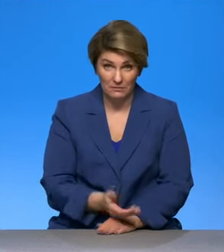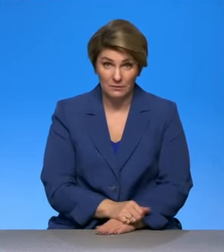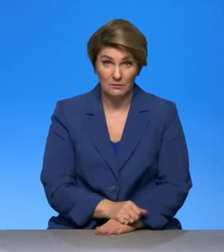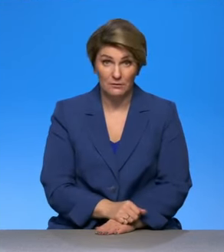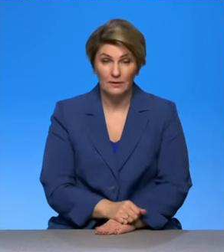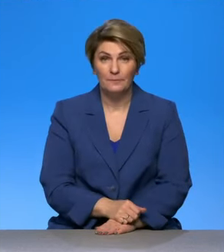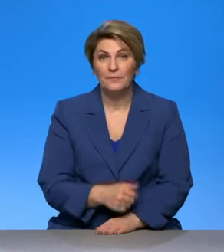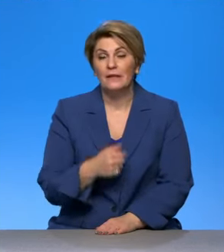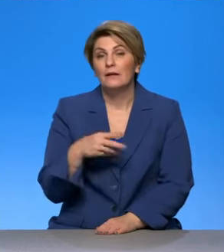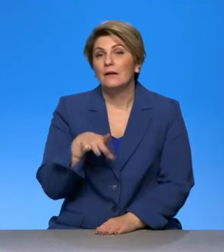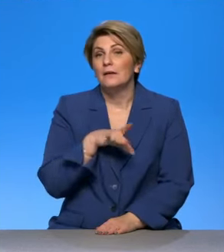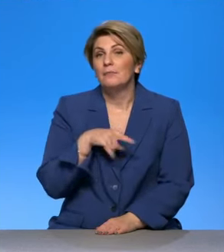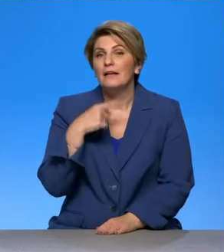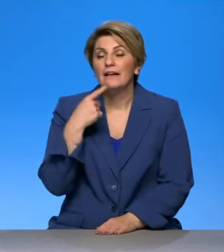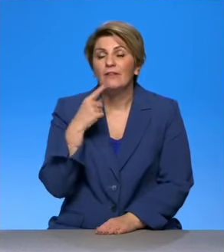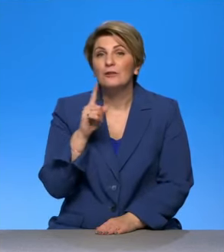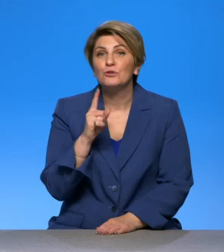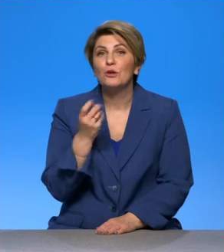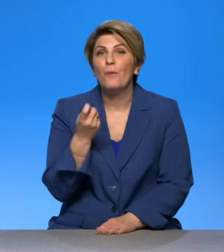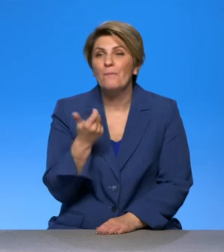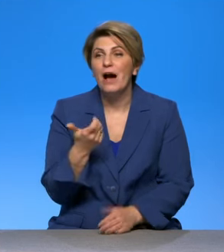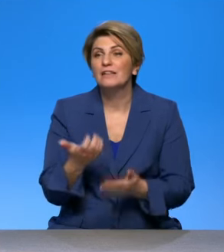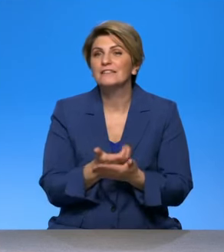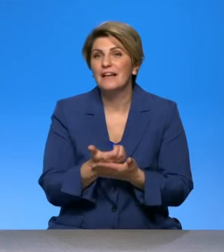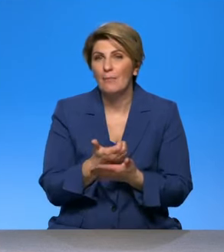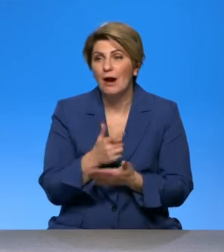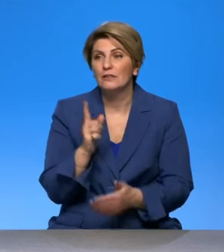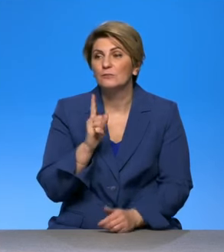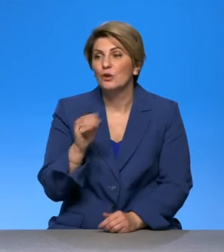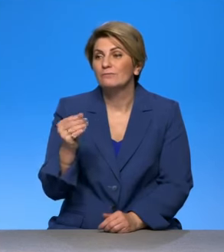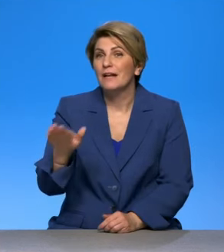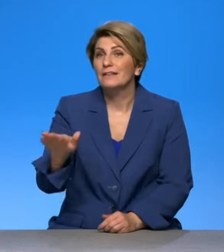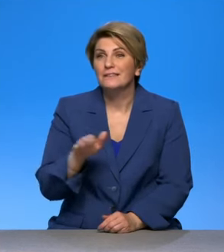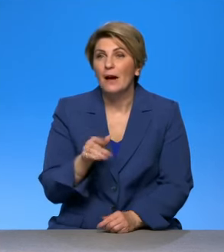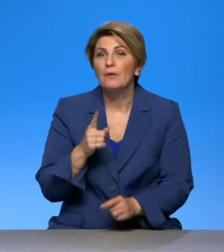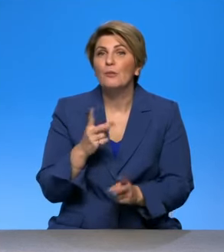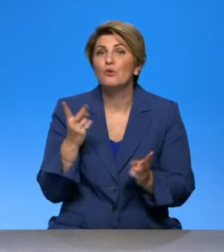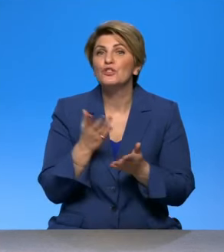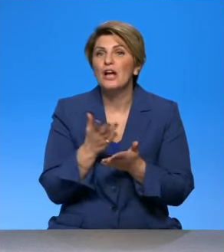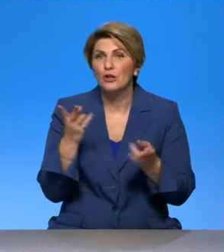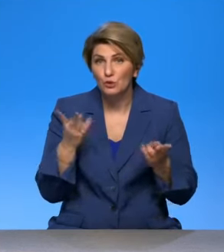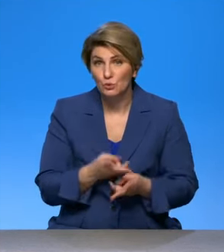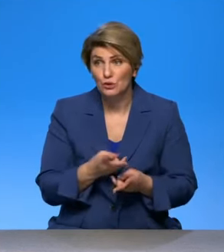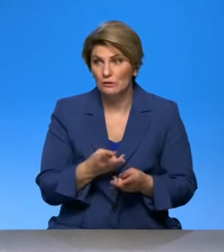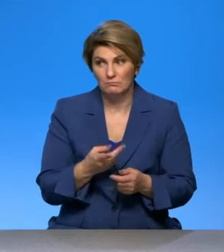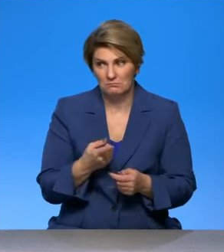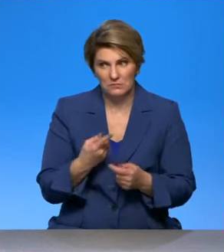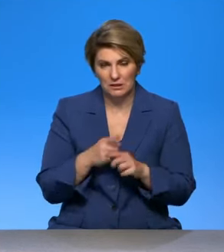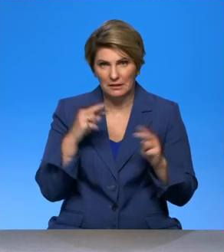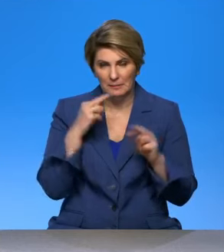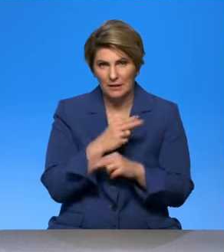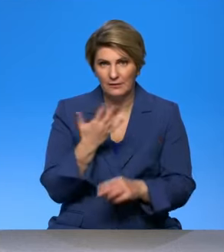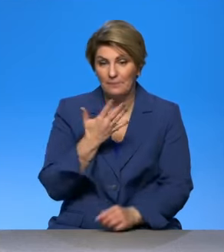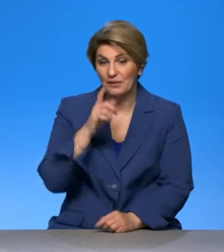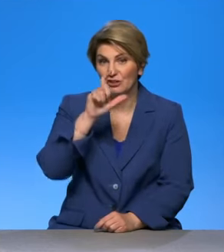мало зарабатывает, и он берет кредит, потому что у него необходимость, здесь тоже не совсем корректно так выражаться. Не почему? Совсем? Ну, конечно, потому что если человек